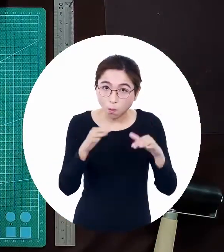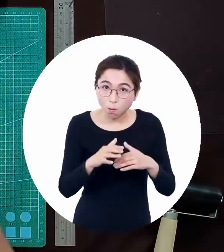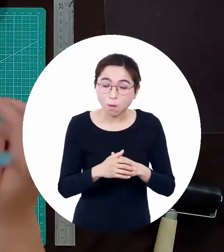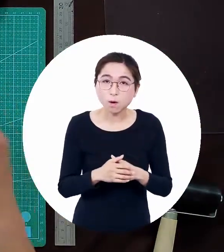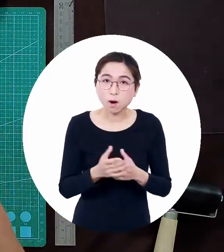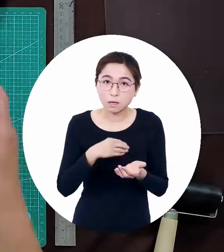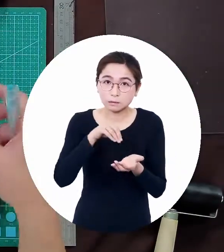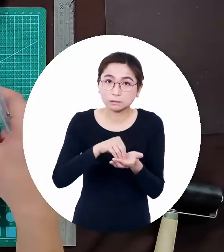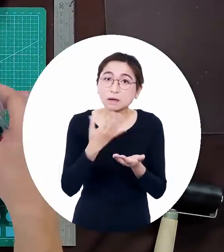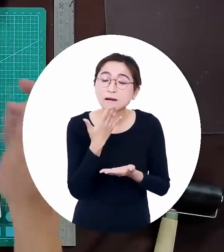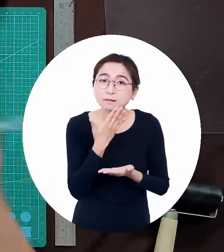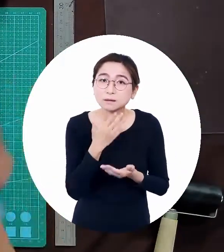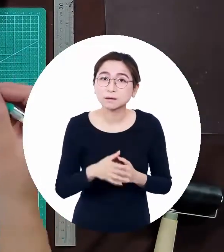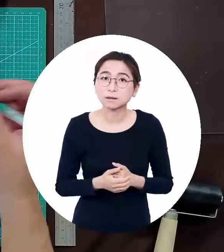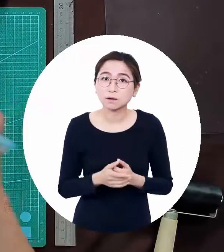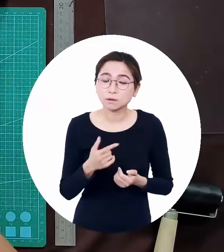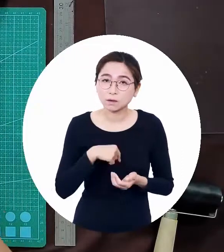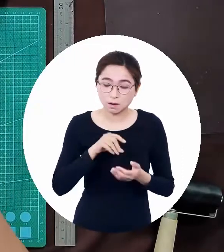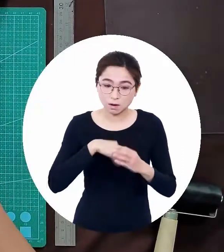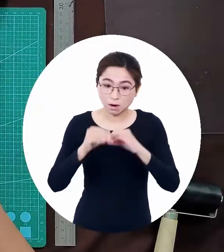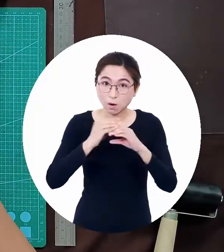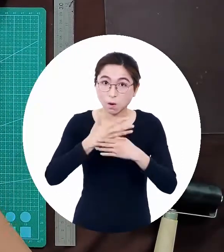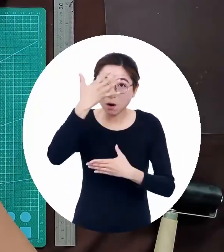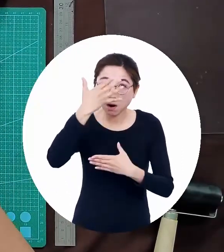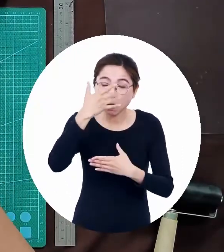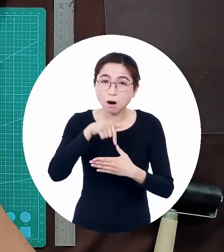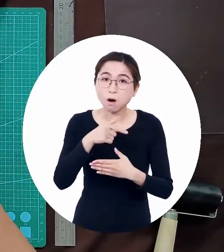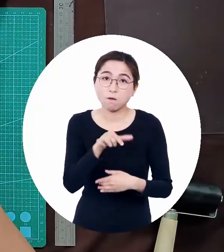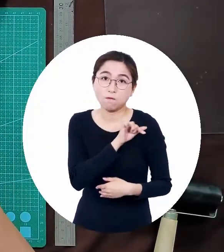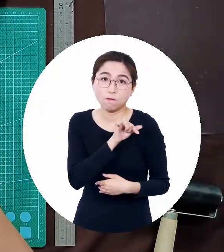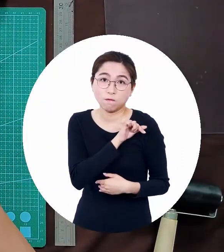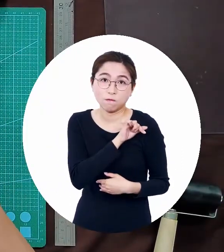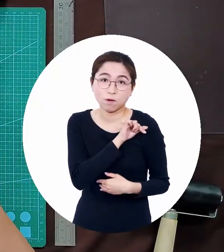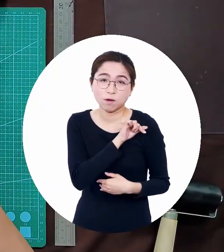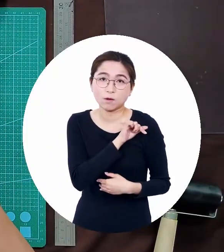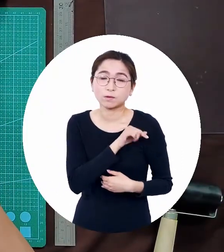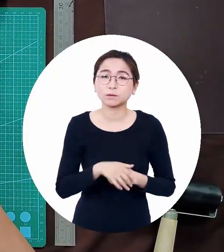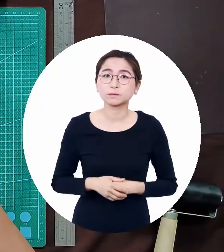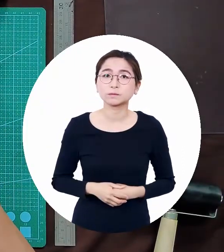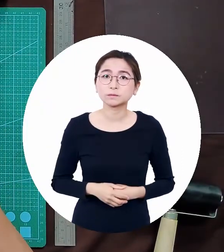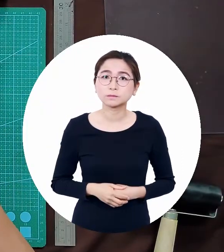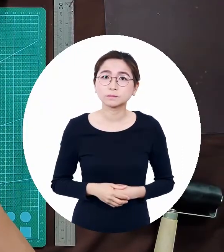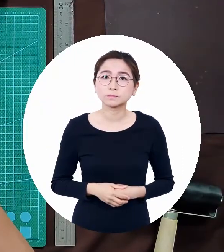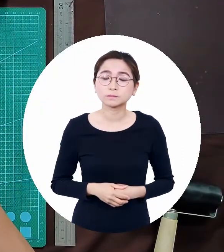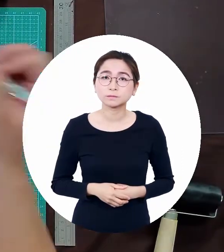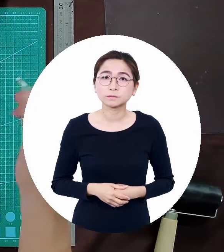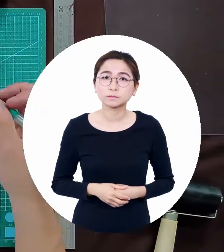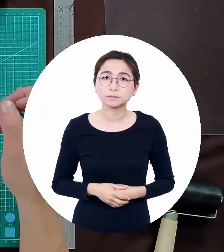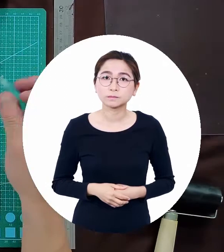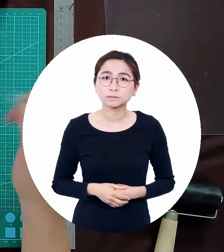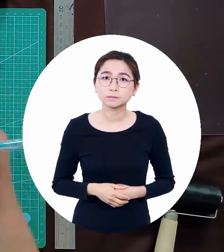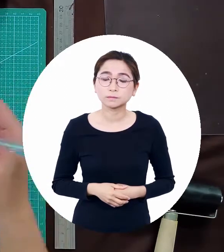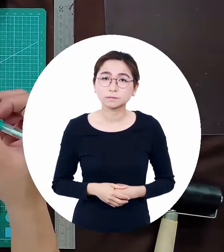稿之後咧，我要定咗顏色啦。譬如我要定個 building 咧，可以定個灰色啦，當我寫得灰色啦，灰色係